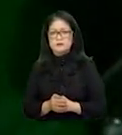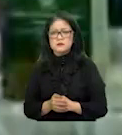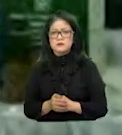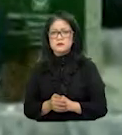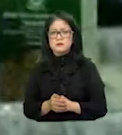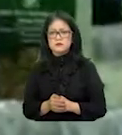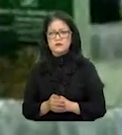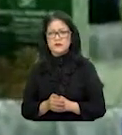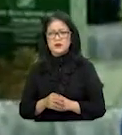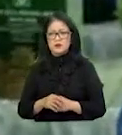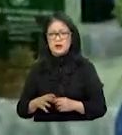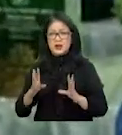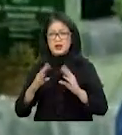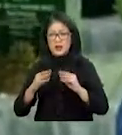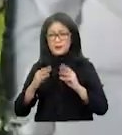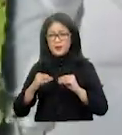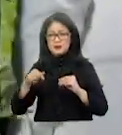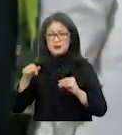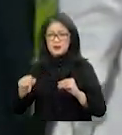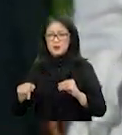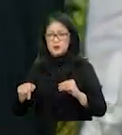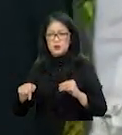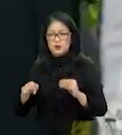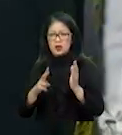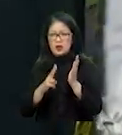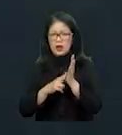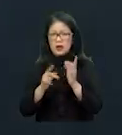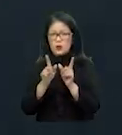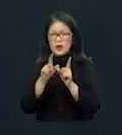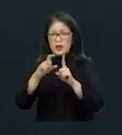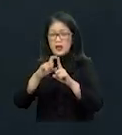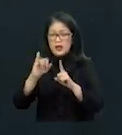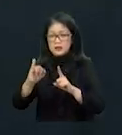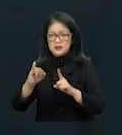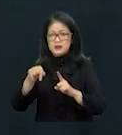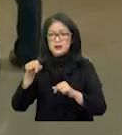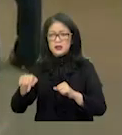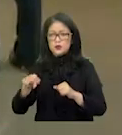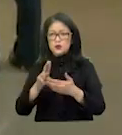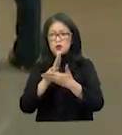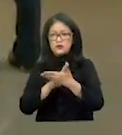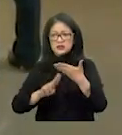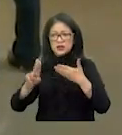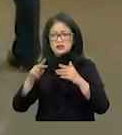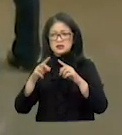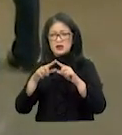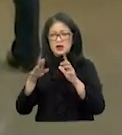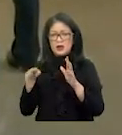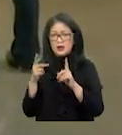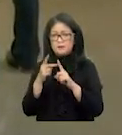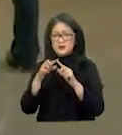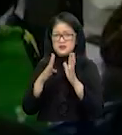Rakernas Pengurus Besar Nahdlatul Watan Diniyah Islamiyah atau NWDI yang digelar di Universitas Hamzan Wadi, Lombok Timur, Nusa